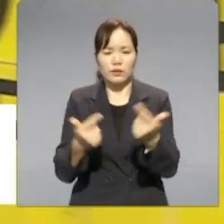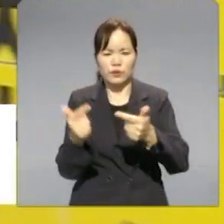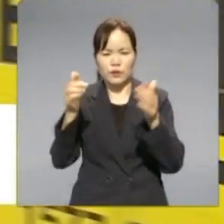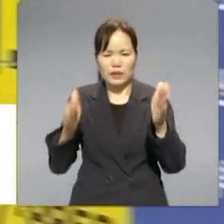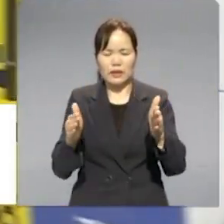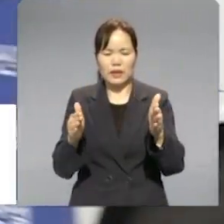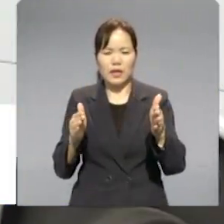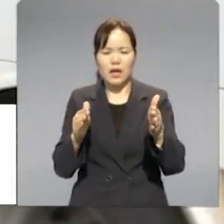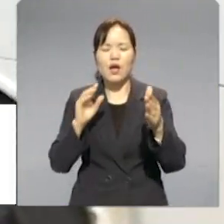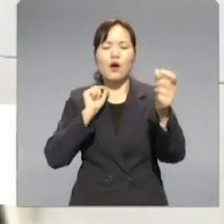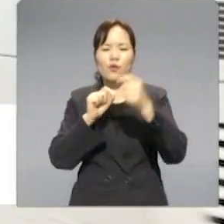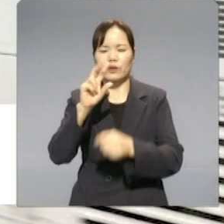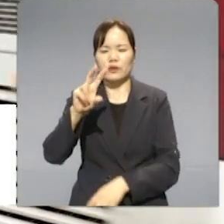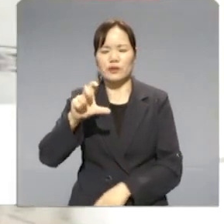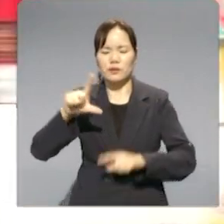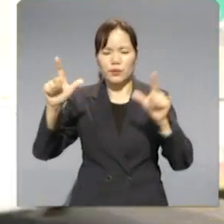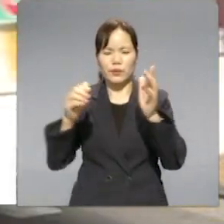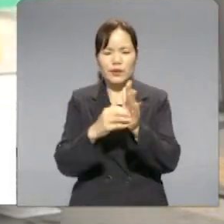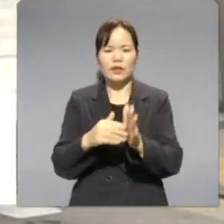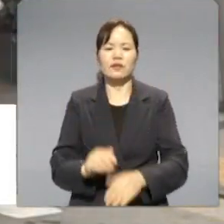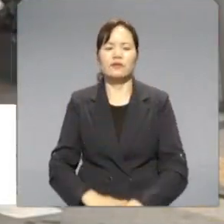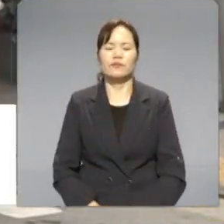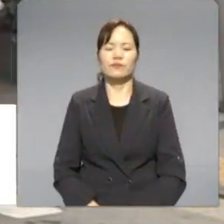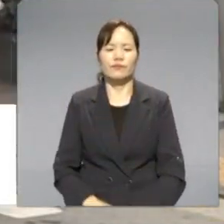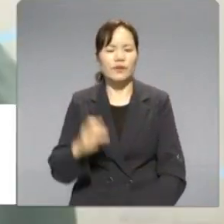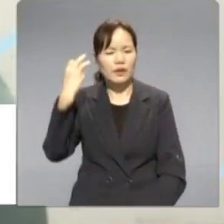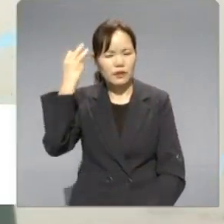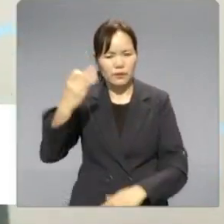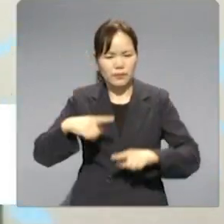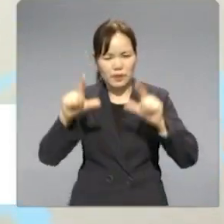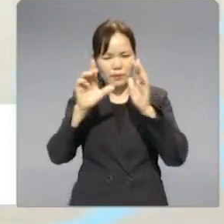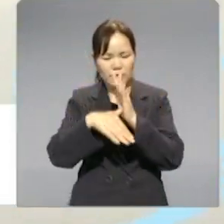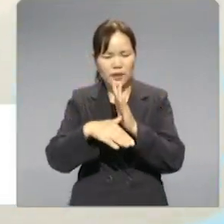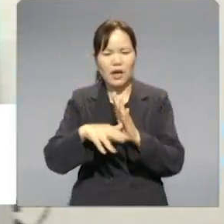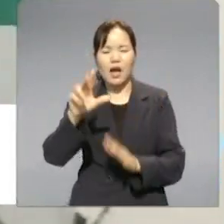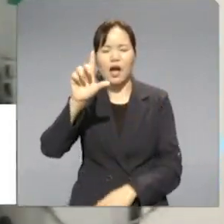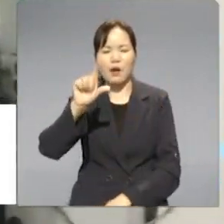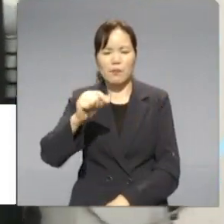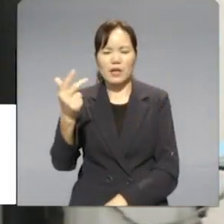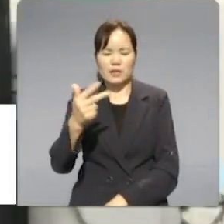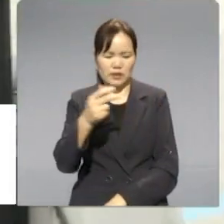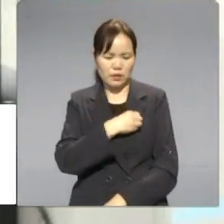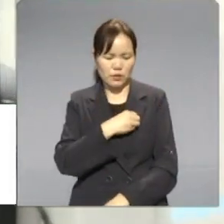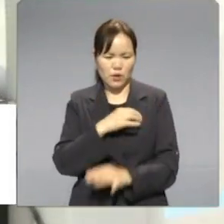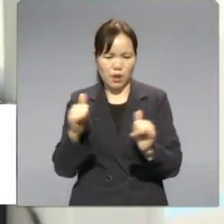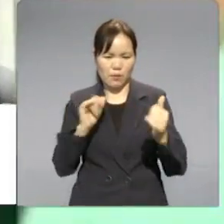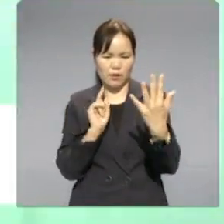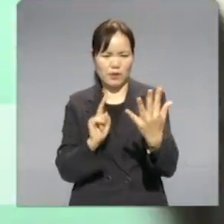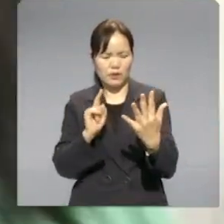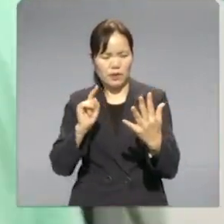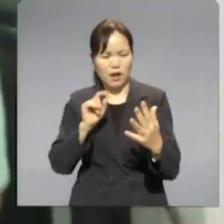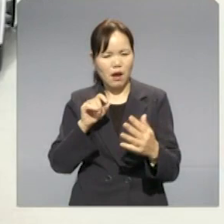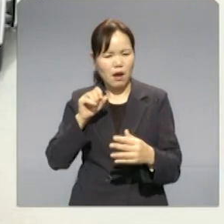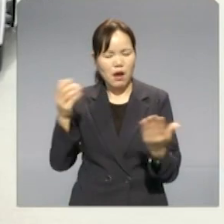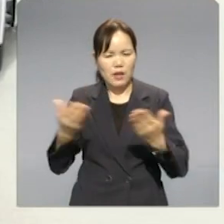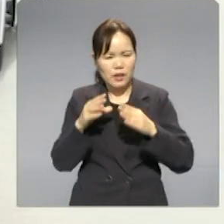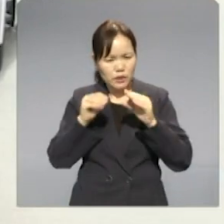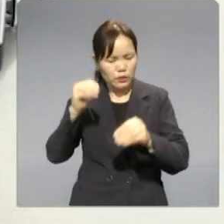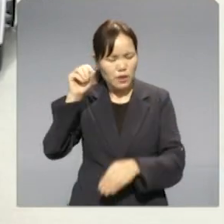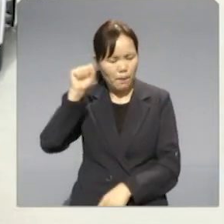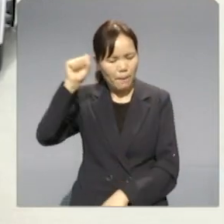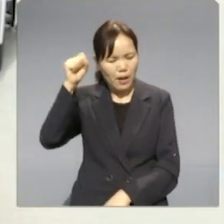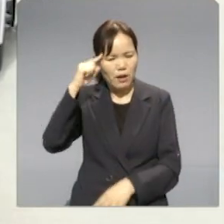는 오는 25일까지입니다 13일에는 17,000여 전 조합원 대상 파업 찬반 투표도